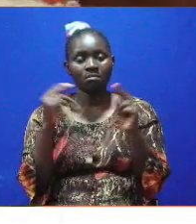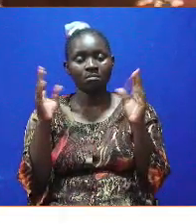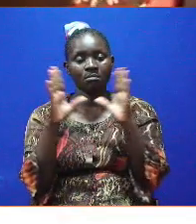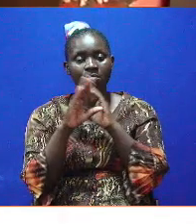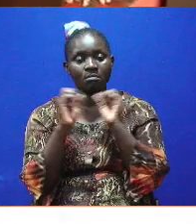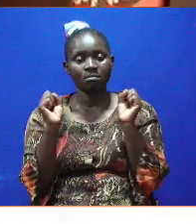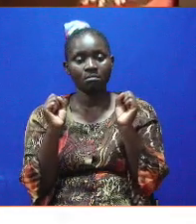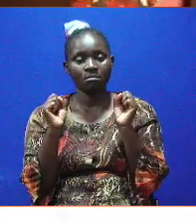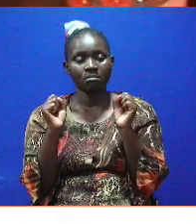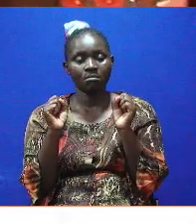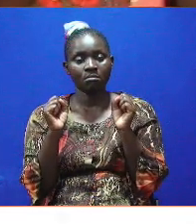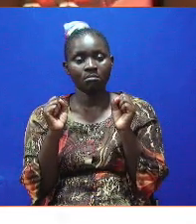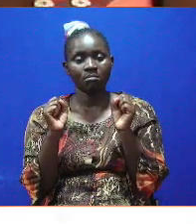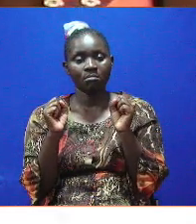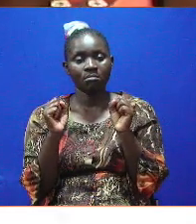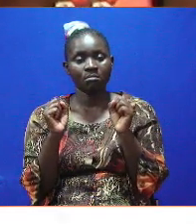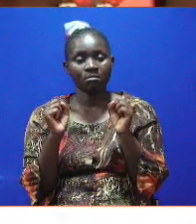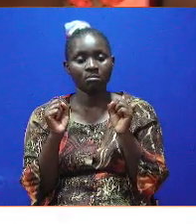so